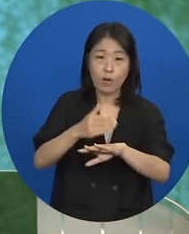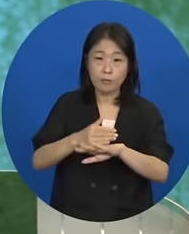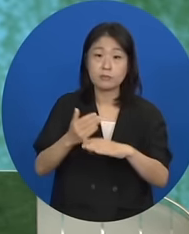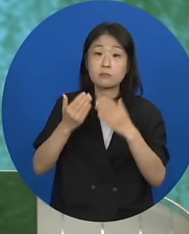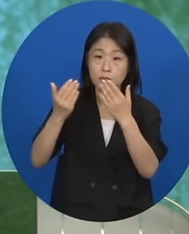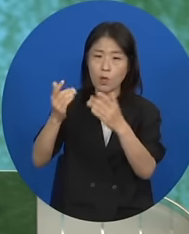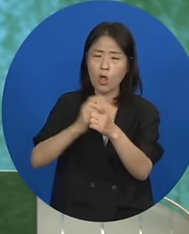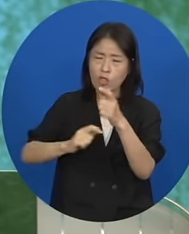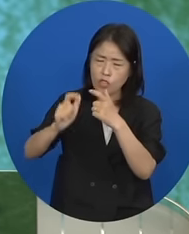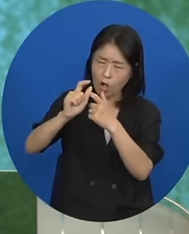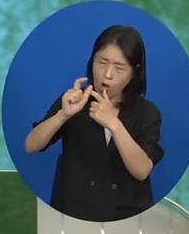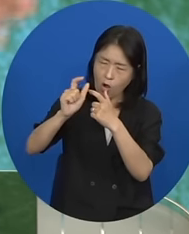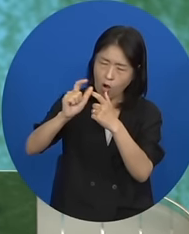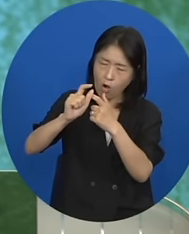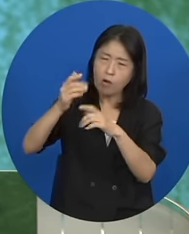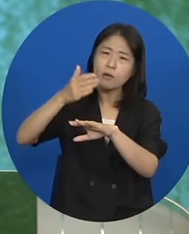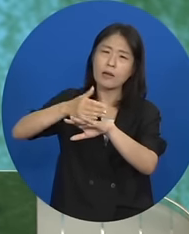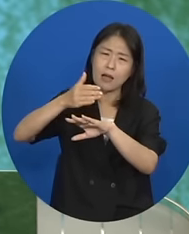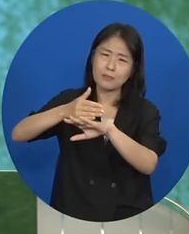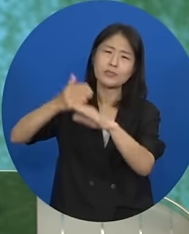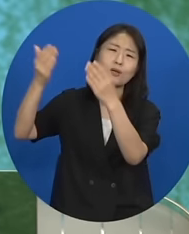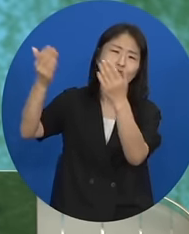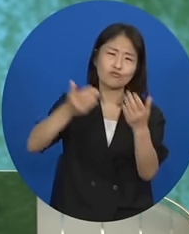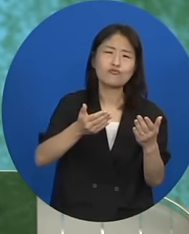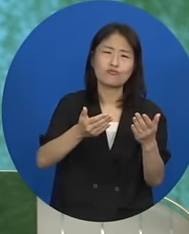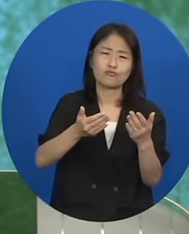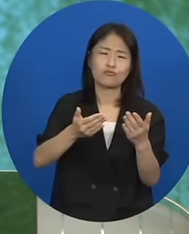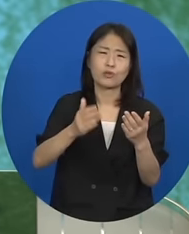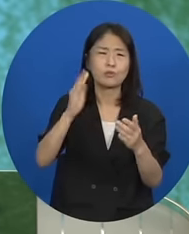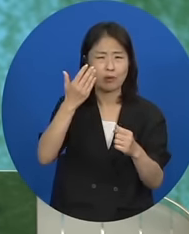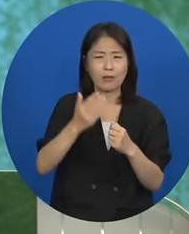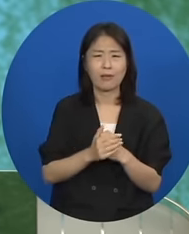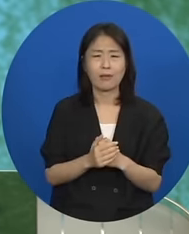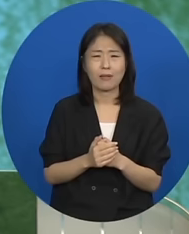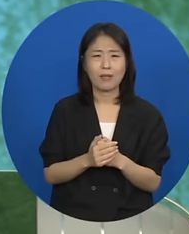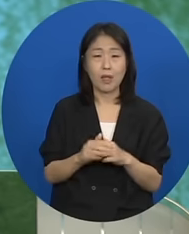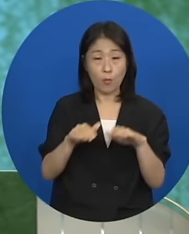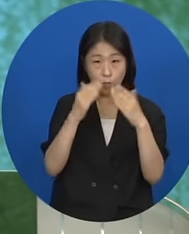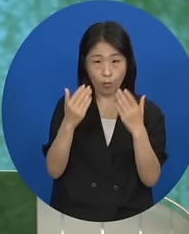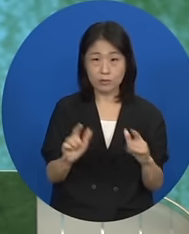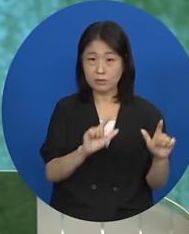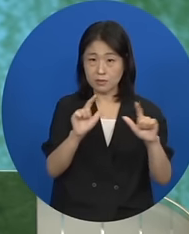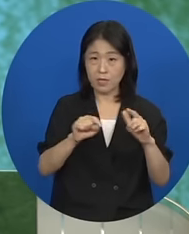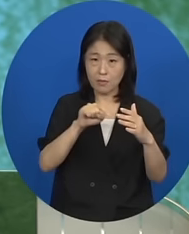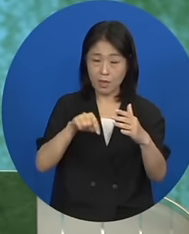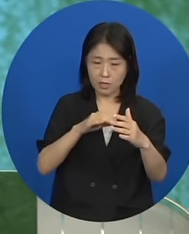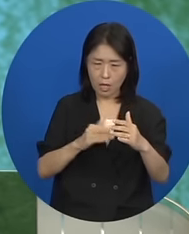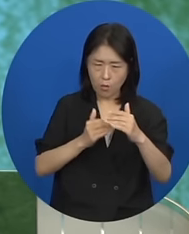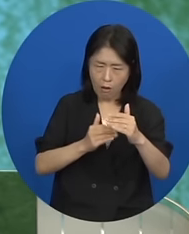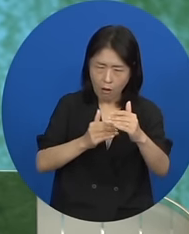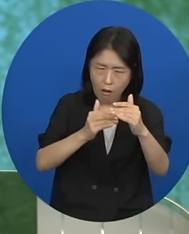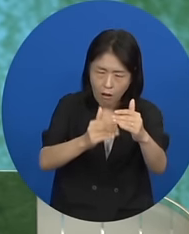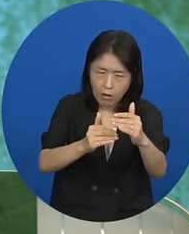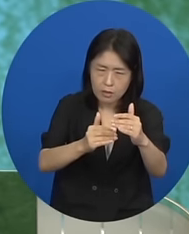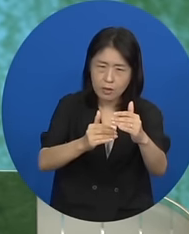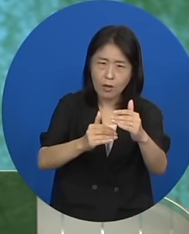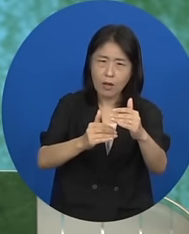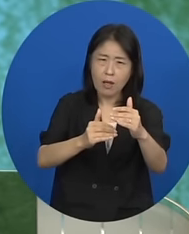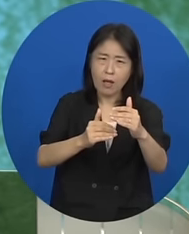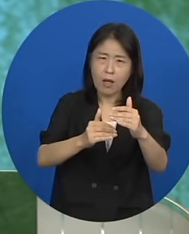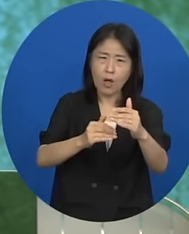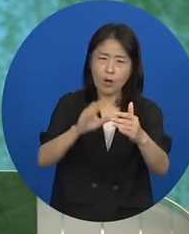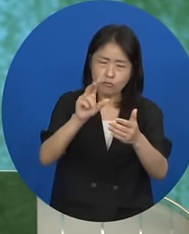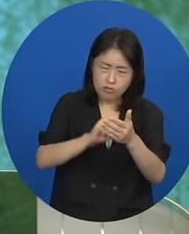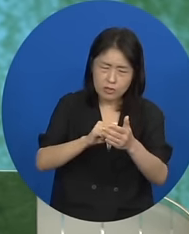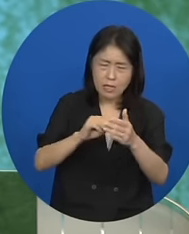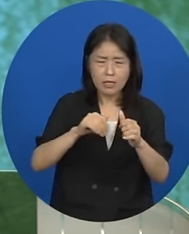일들을 부어 주신다는 거예요 과정 중에 모든 삶의 과정 중에 어떤 것일지라도 하나님 감사합니다